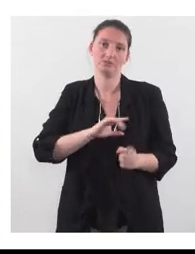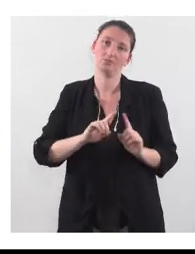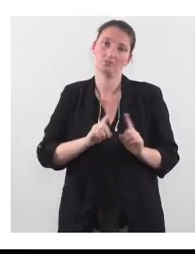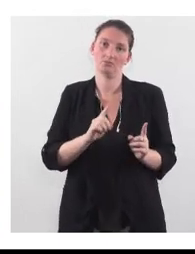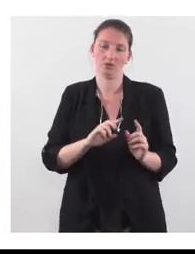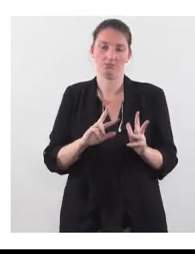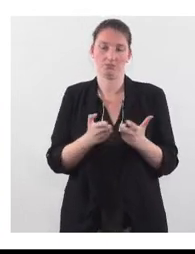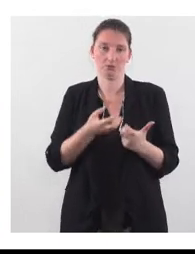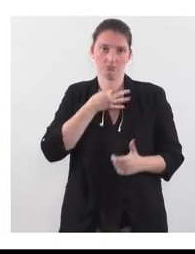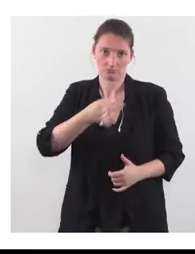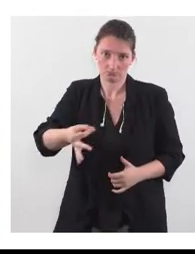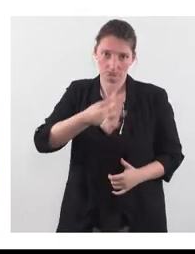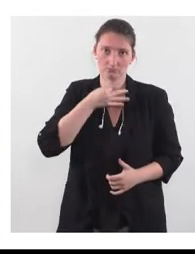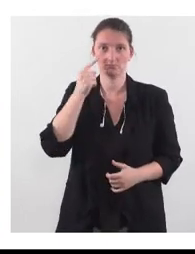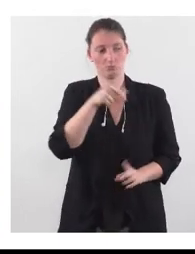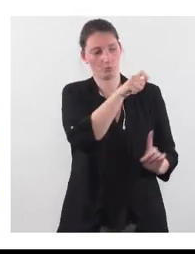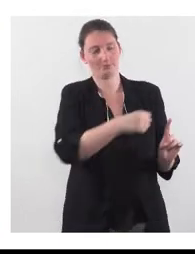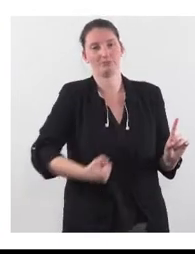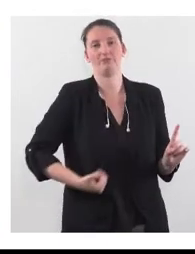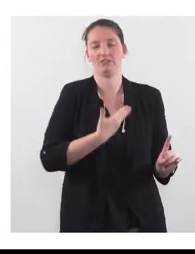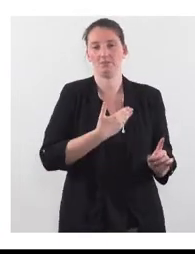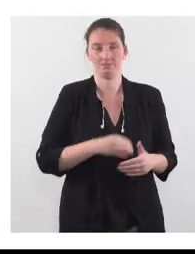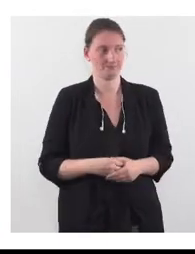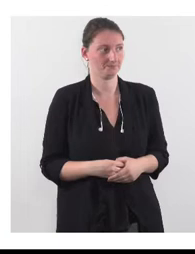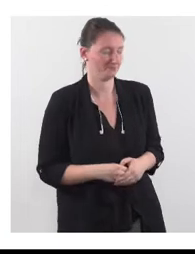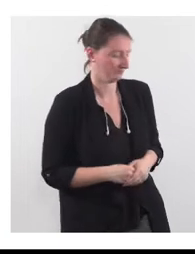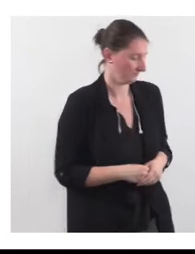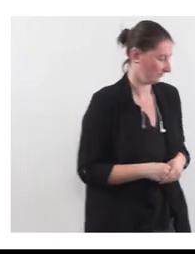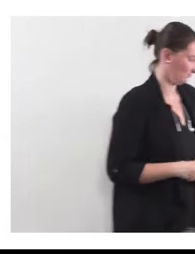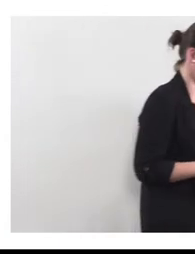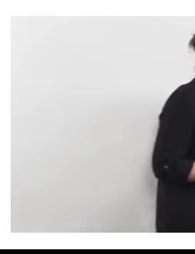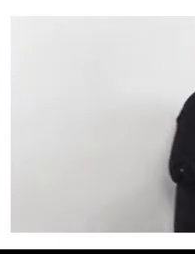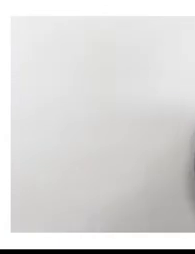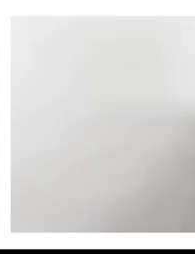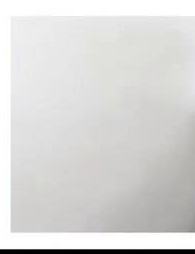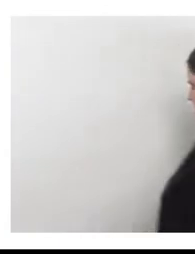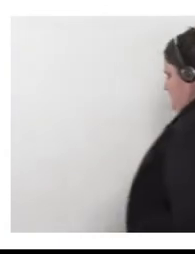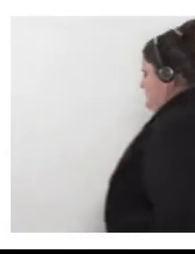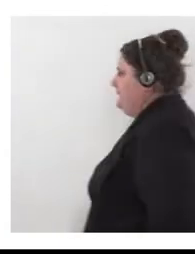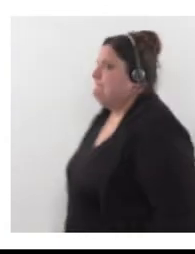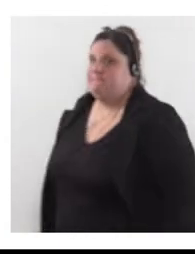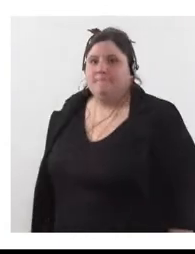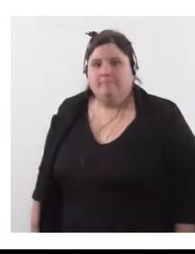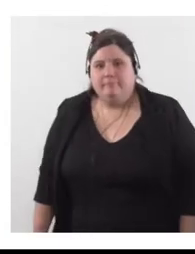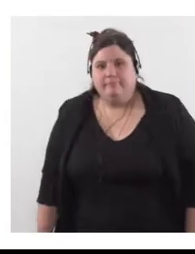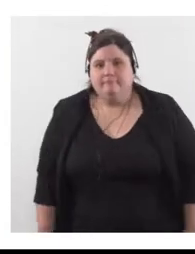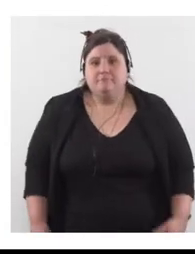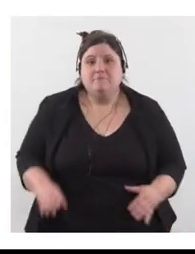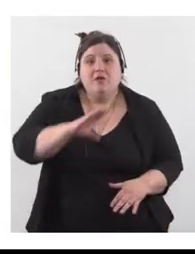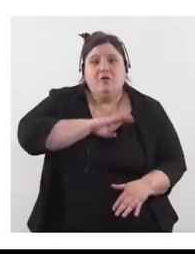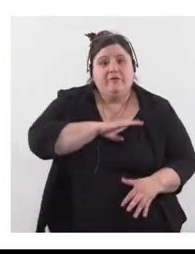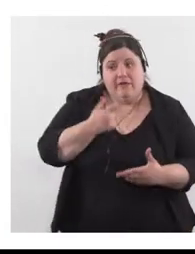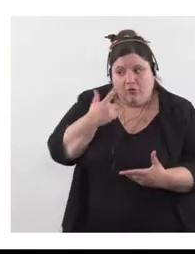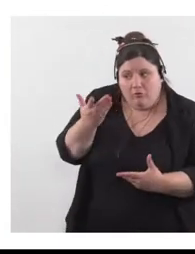de la procédure soit trop important pour la victime elle-même. C'est une manière de l'aider. Et donc, on négocie avec les cabinets d'avocats